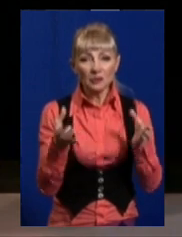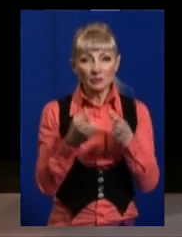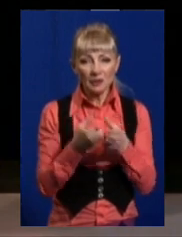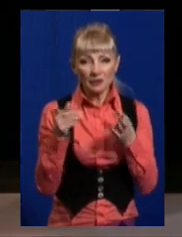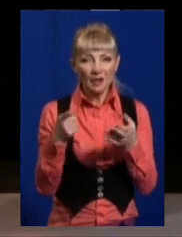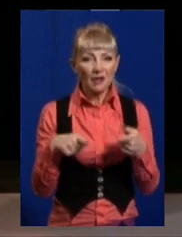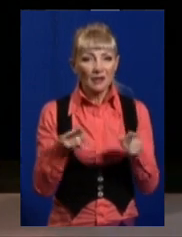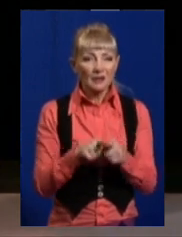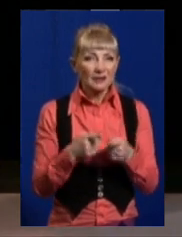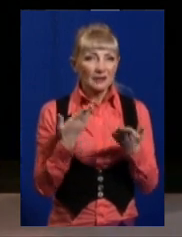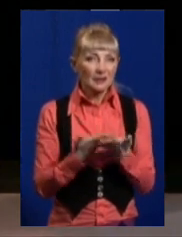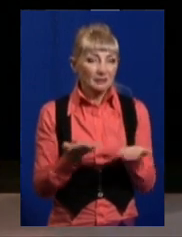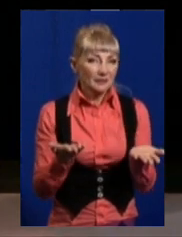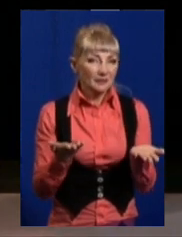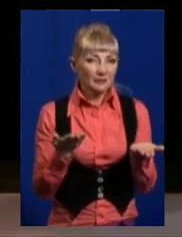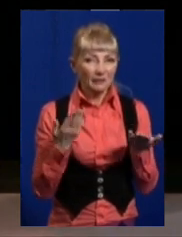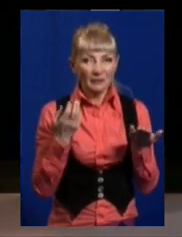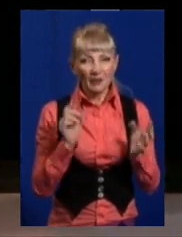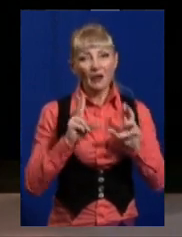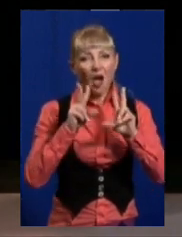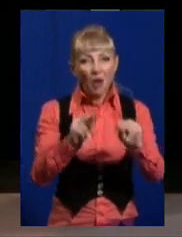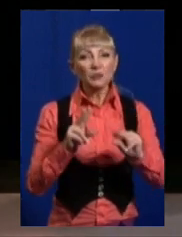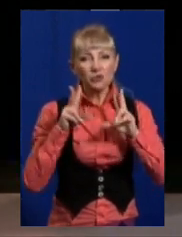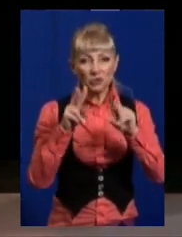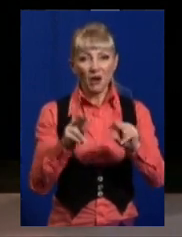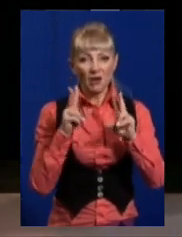такими розпливчатими гаслами. І тому